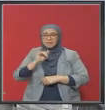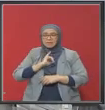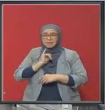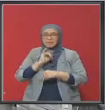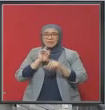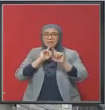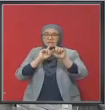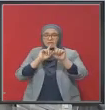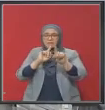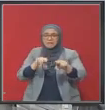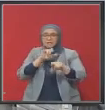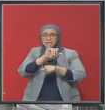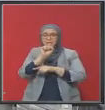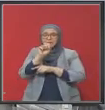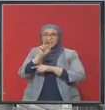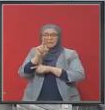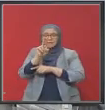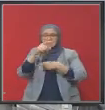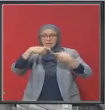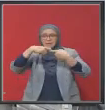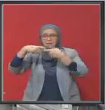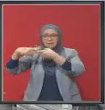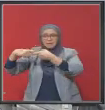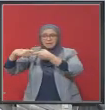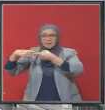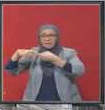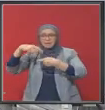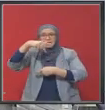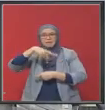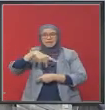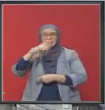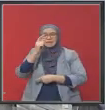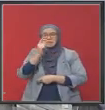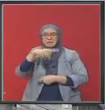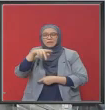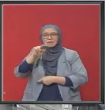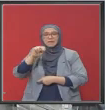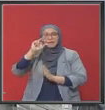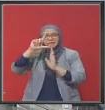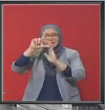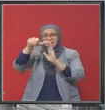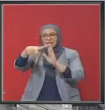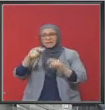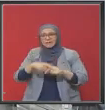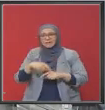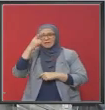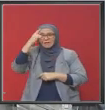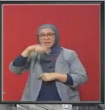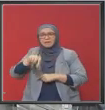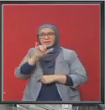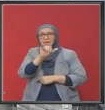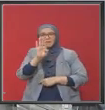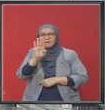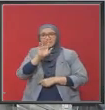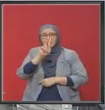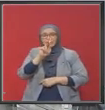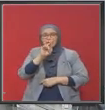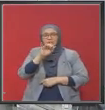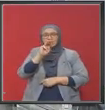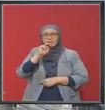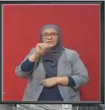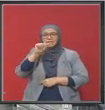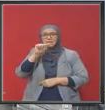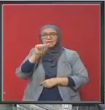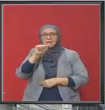isu khusus mengenai ptptn kemudian tapi untuk yang Rhoma dipajaki manis Apple